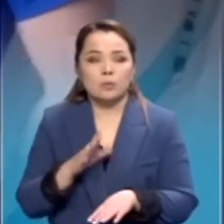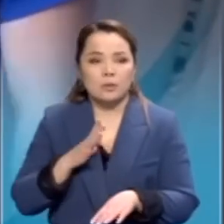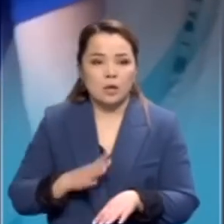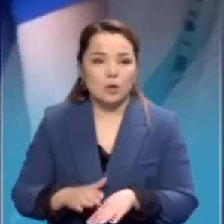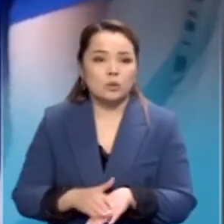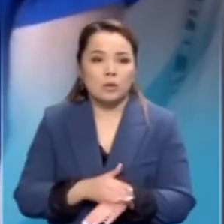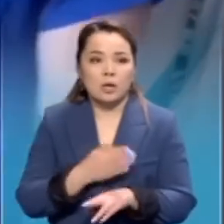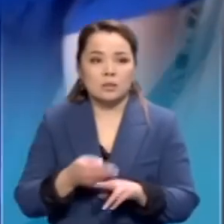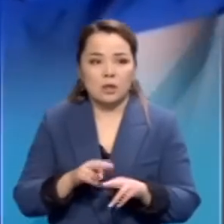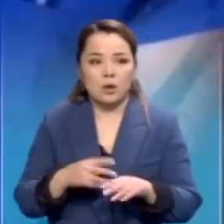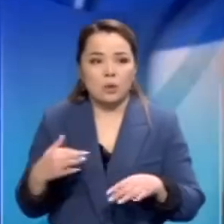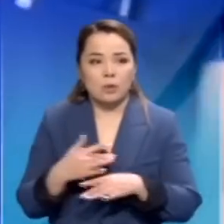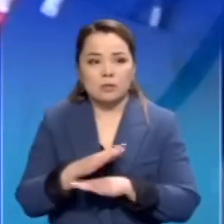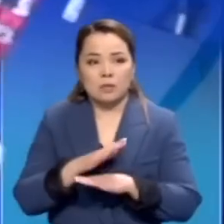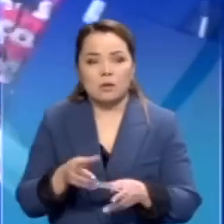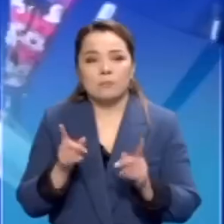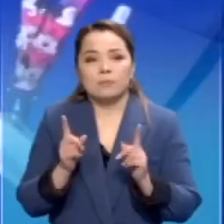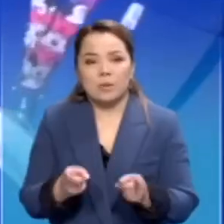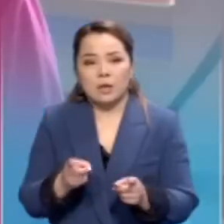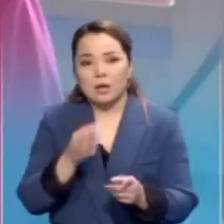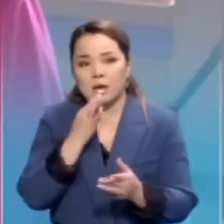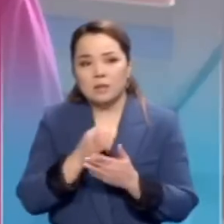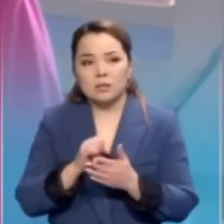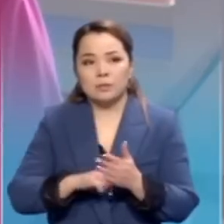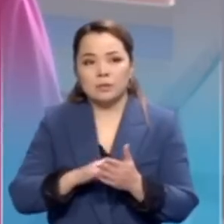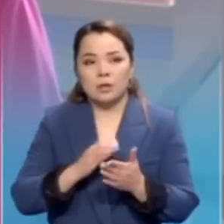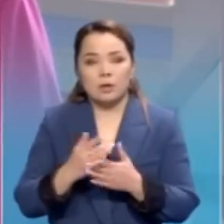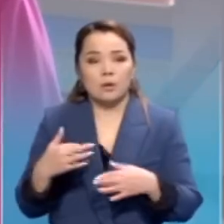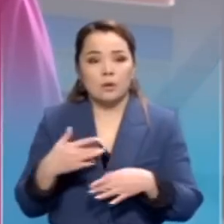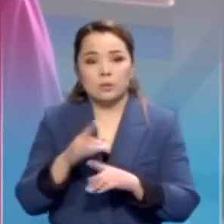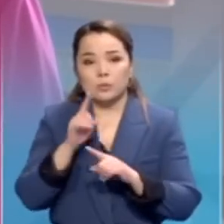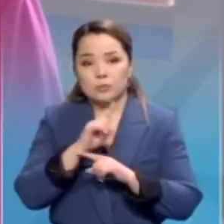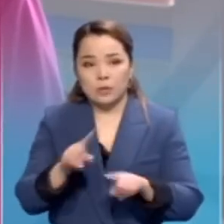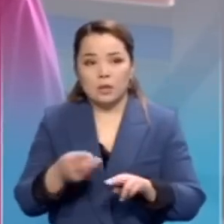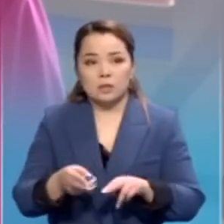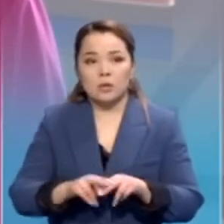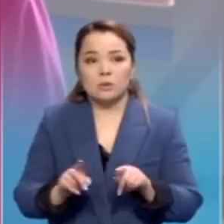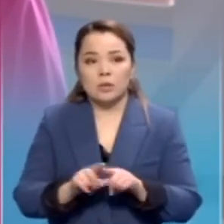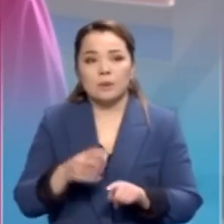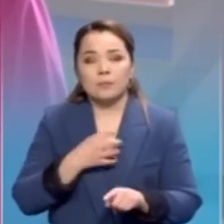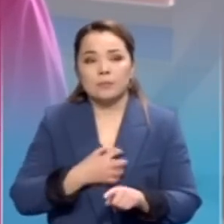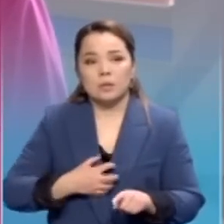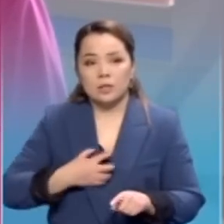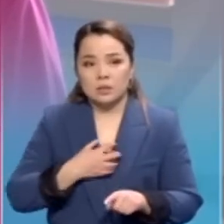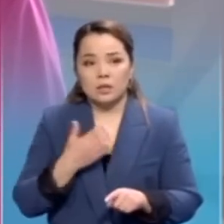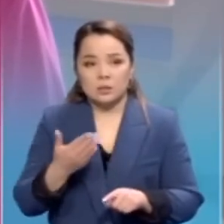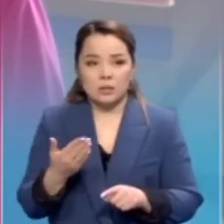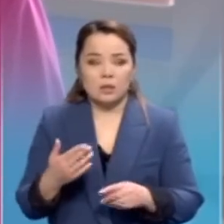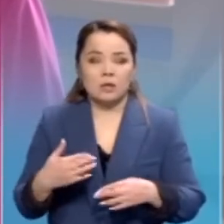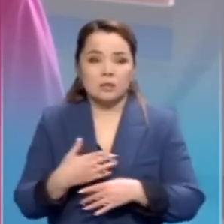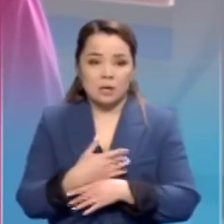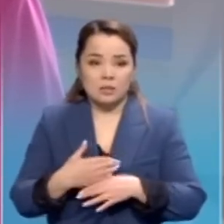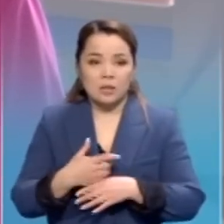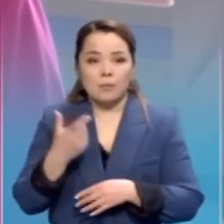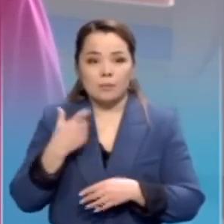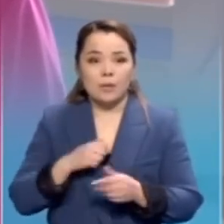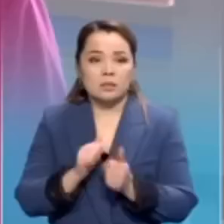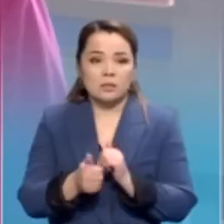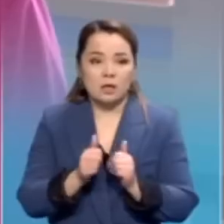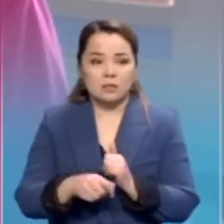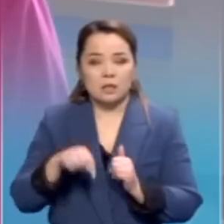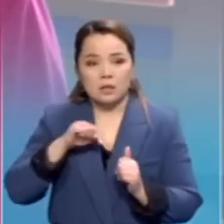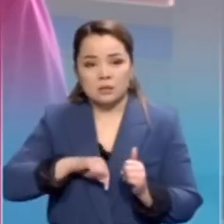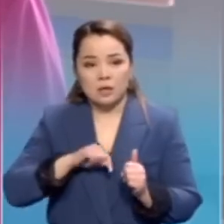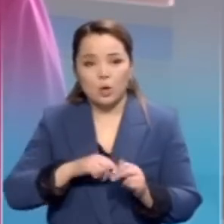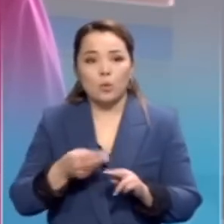tözuwinin sırı қозғалыстың болмауынан екенін айтады. Қозғалмаған кезде бізде мынау негізгі зат алмасу процесі болады